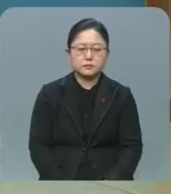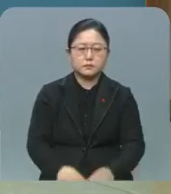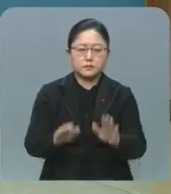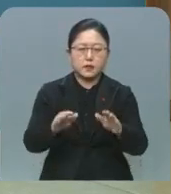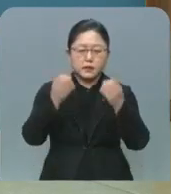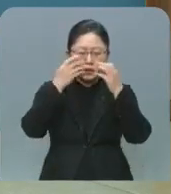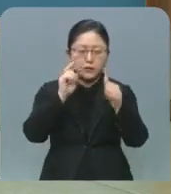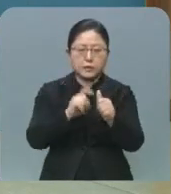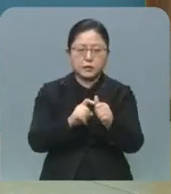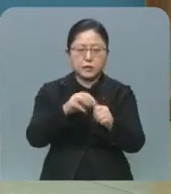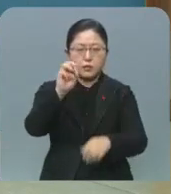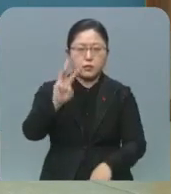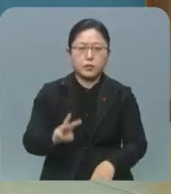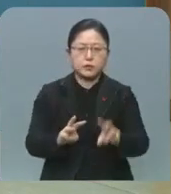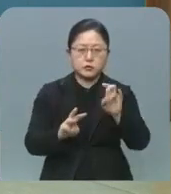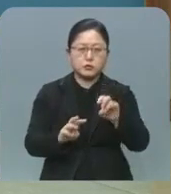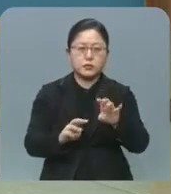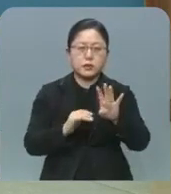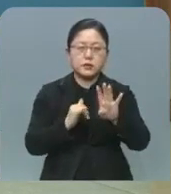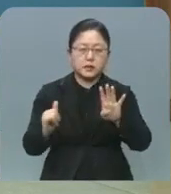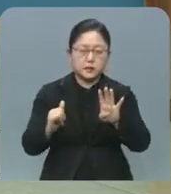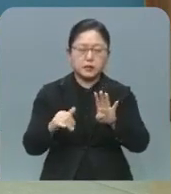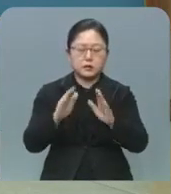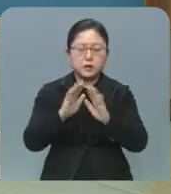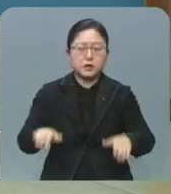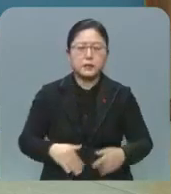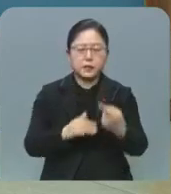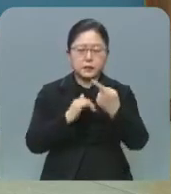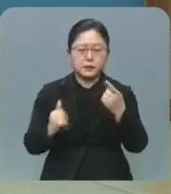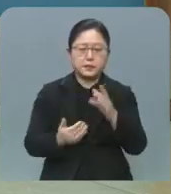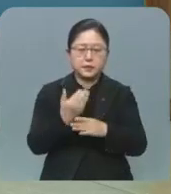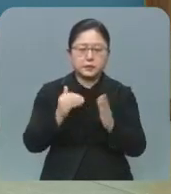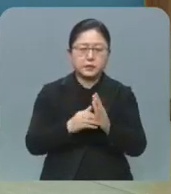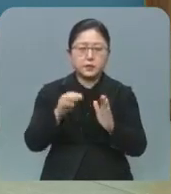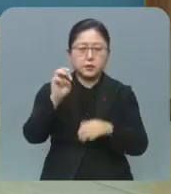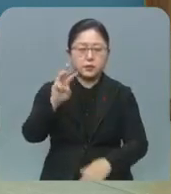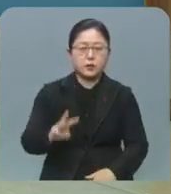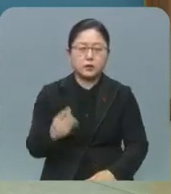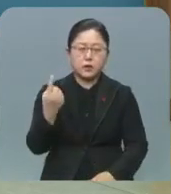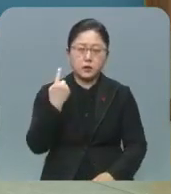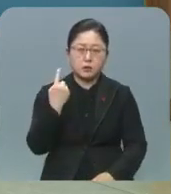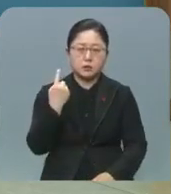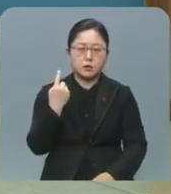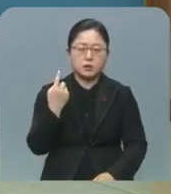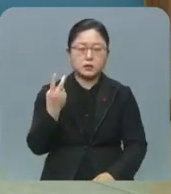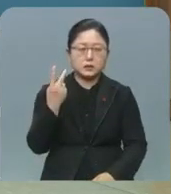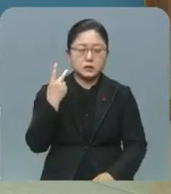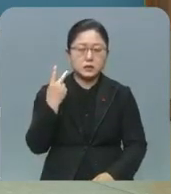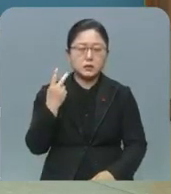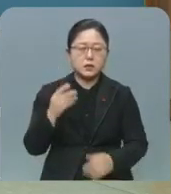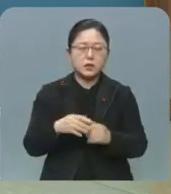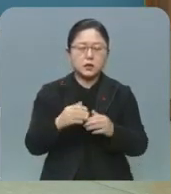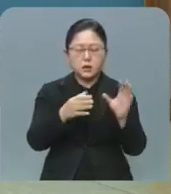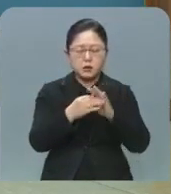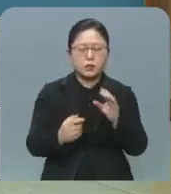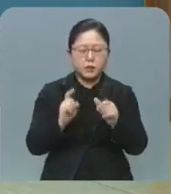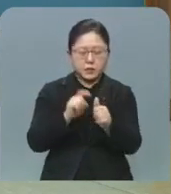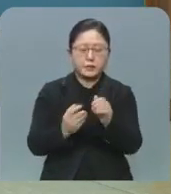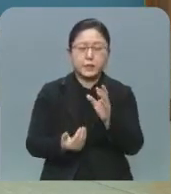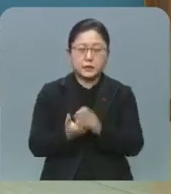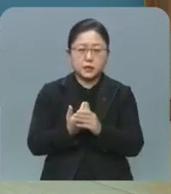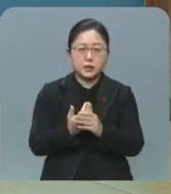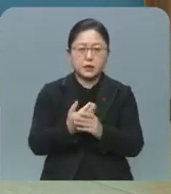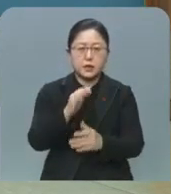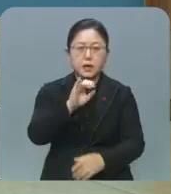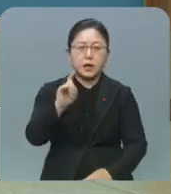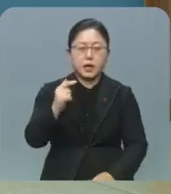네, 오늘 신규 확진자는 광주에서 24명, 전남에서 1명이 나왔습니다. 이 광주에서는 어제와 그리고 그제도 계속 확진자가 나왔던